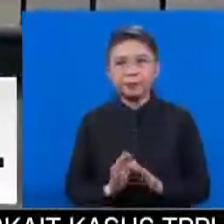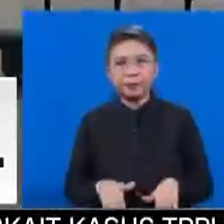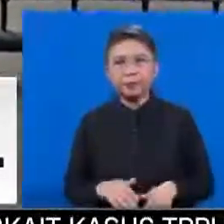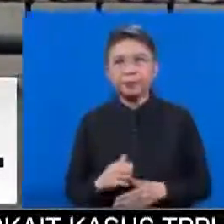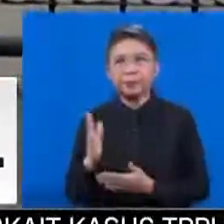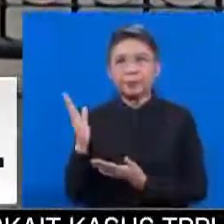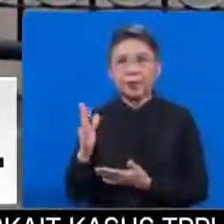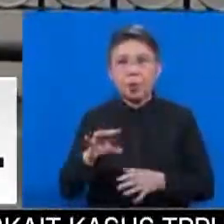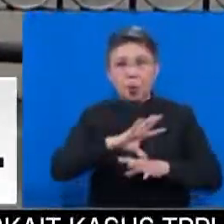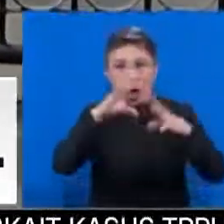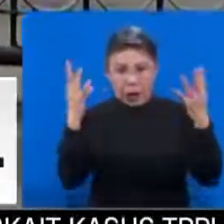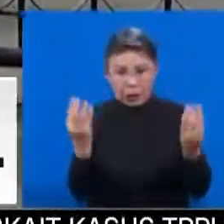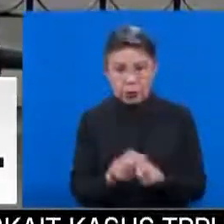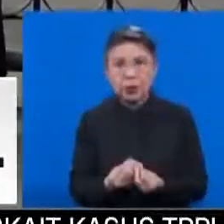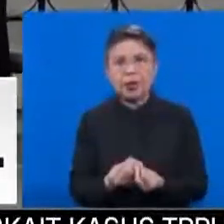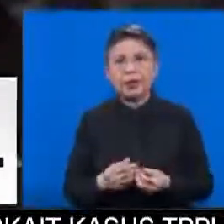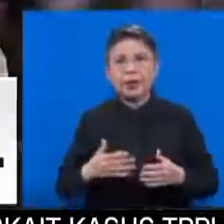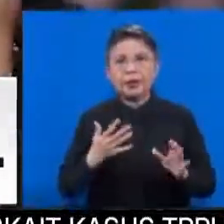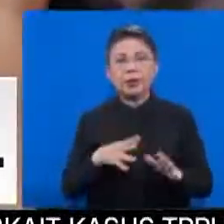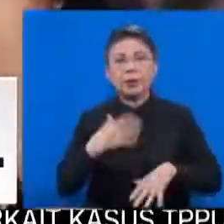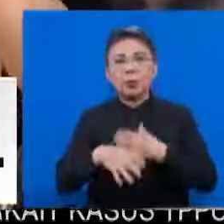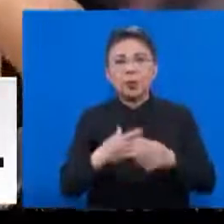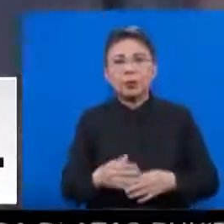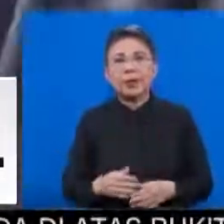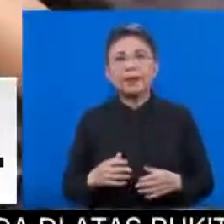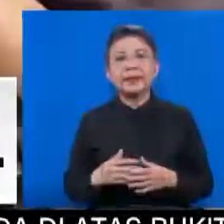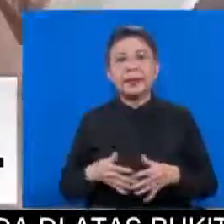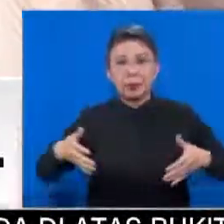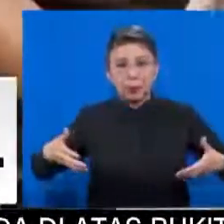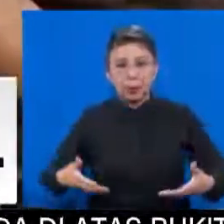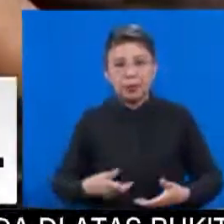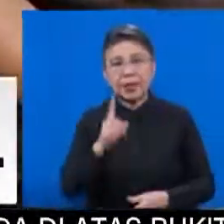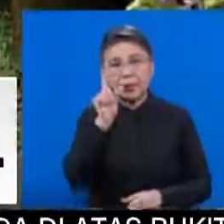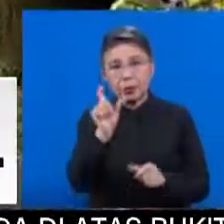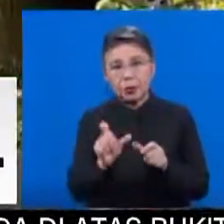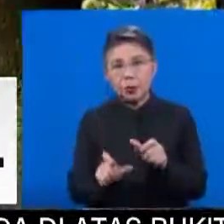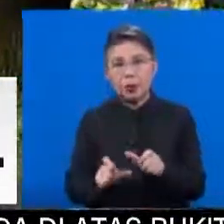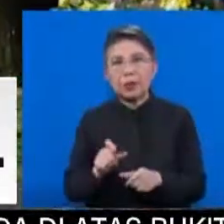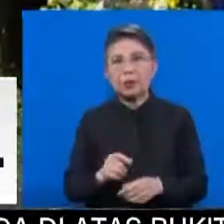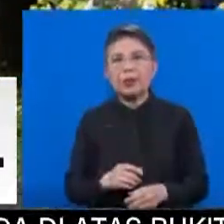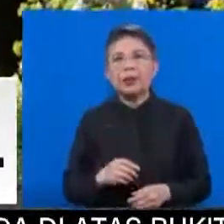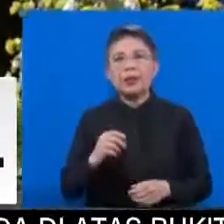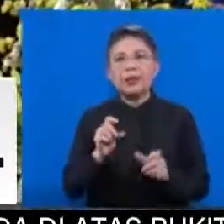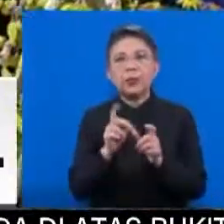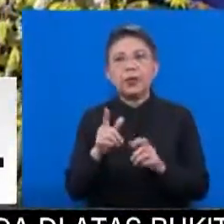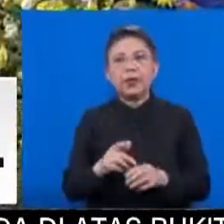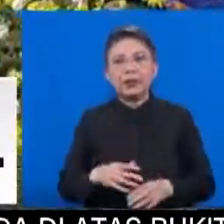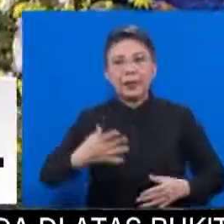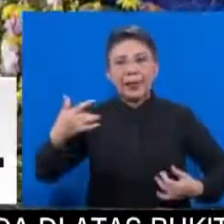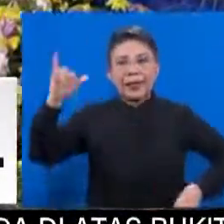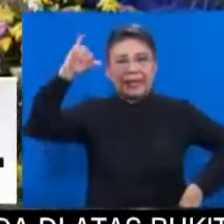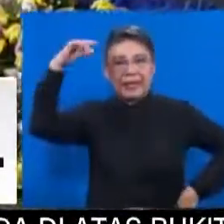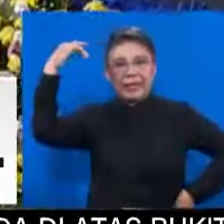Di antara ribuan peziarah yang mengiringi prosesi pemakaman Emeril Khan Mumtaz, ada sosok-sosok Wulan Sriwenda, penari jaipong